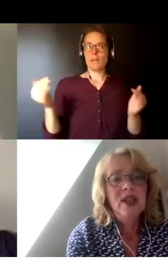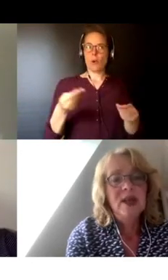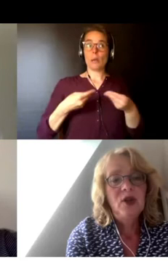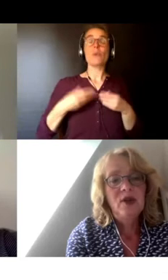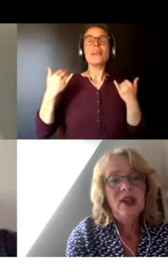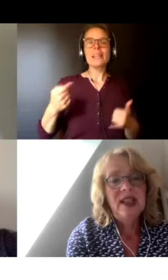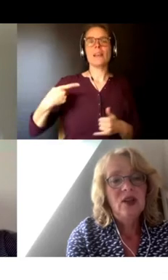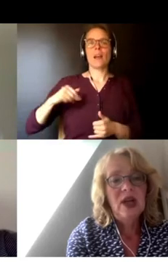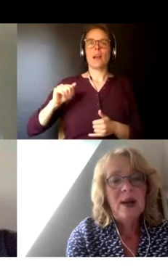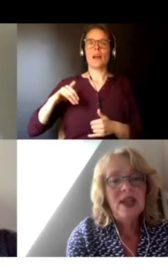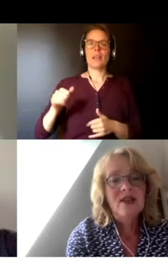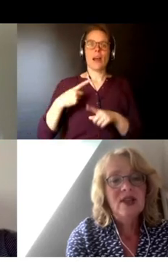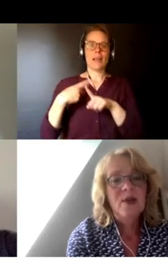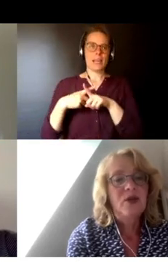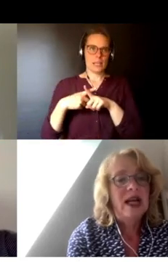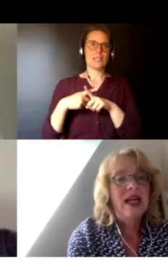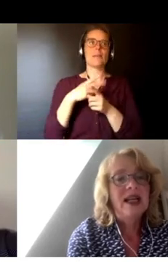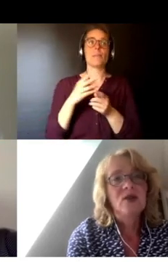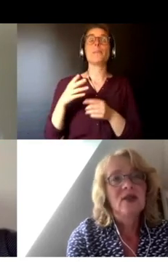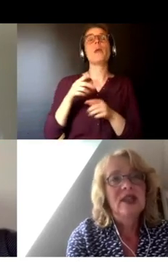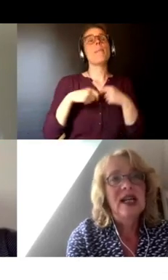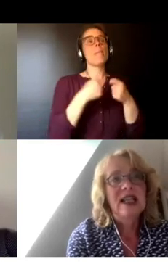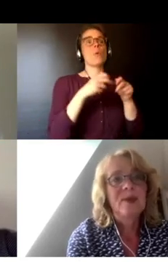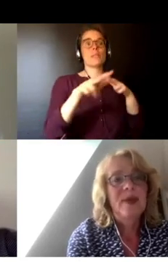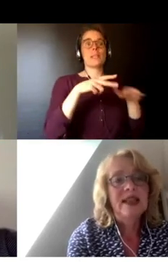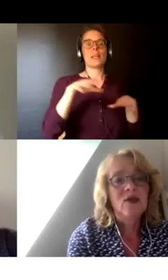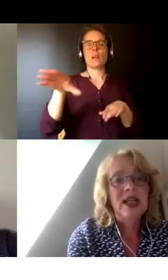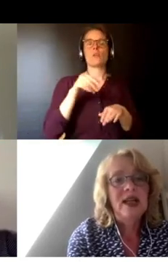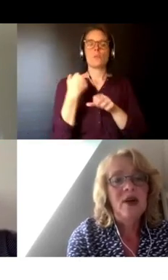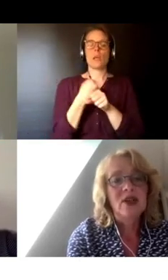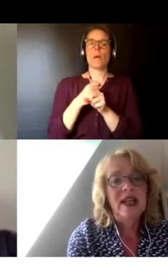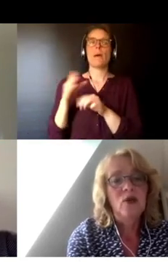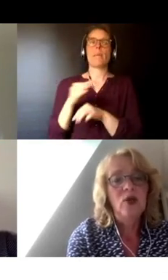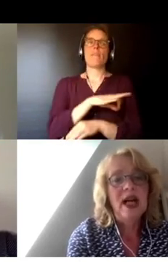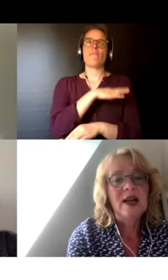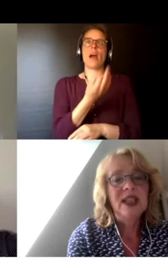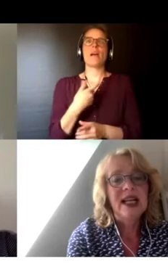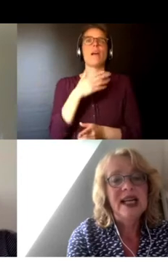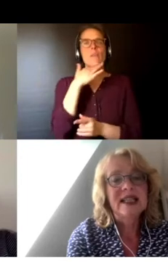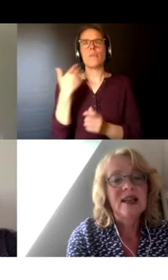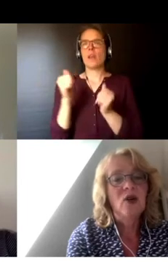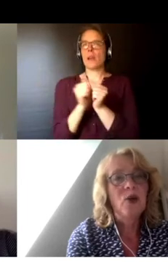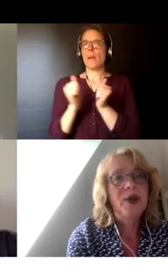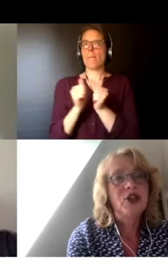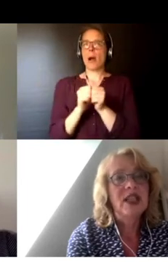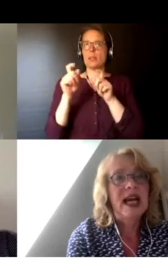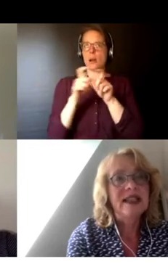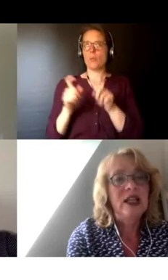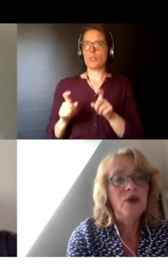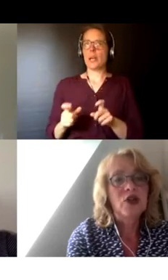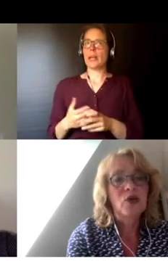Die Bundesregierung arbeitet zusammen mit Frankreich und zahlreichen Partnerunternehmen aus der EU daran, mit Gaia-X eine